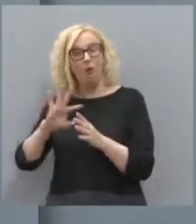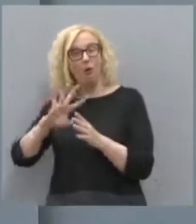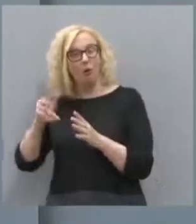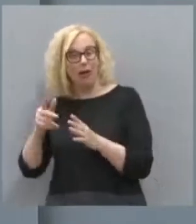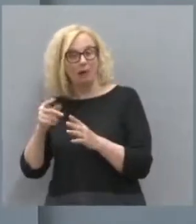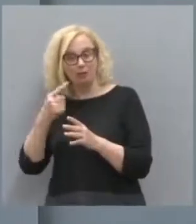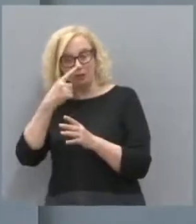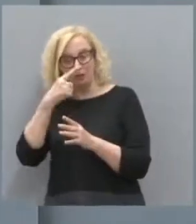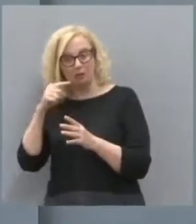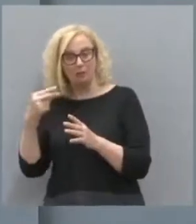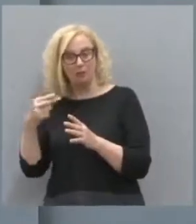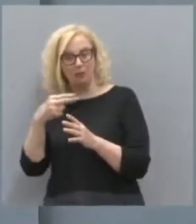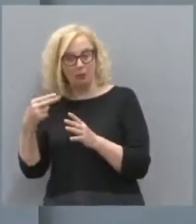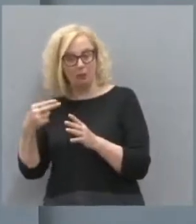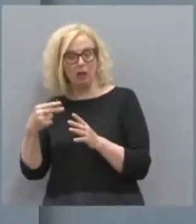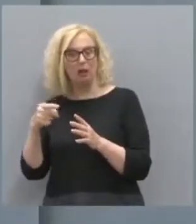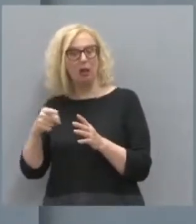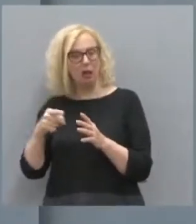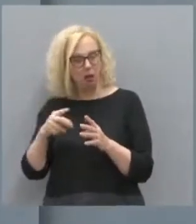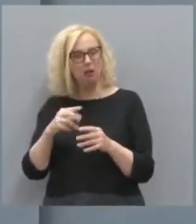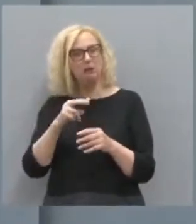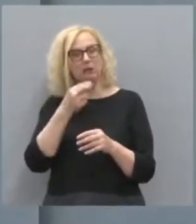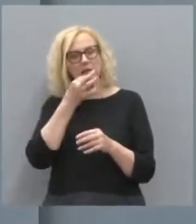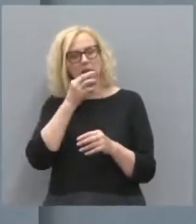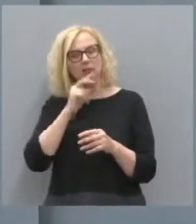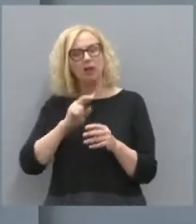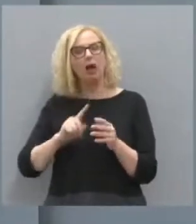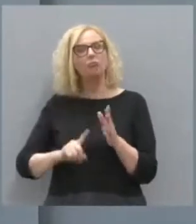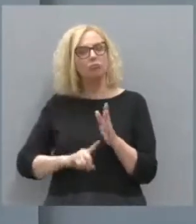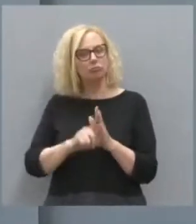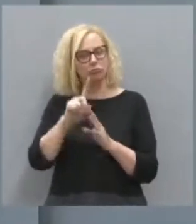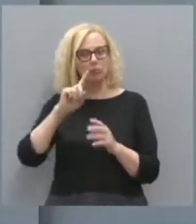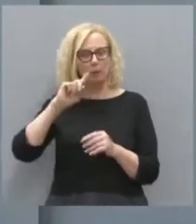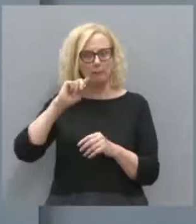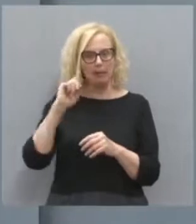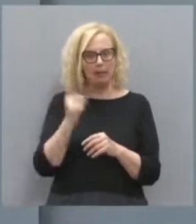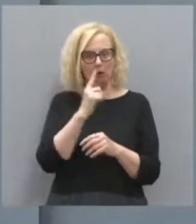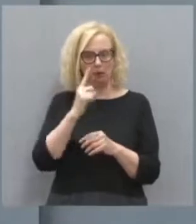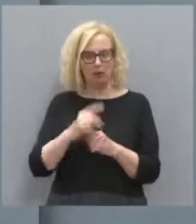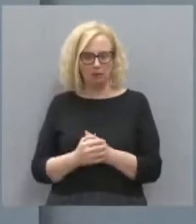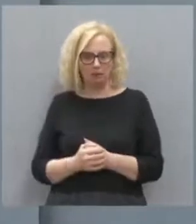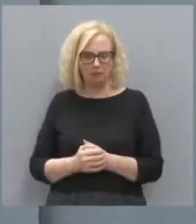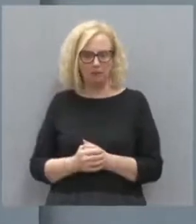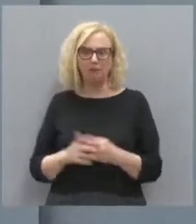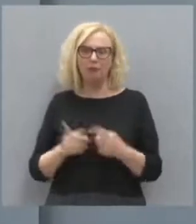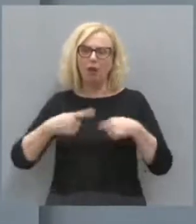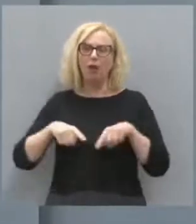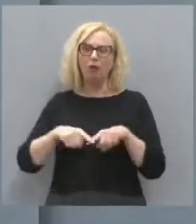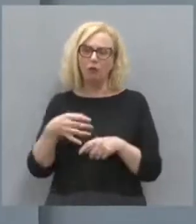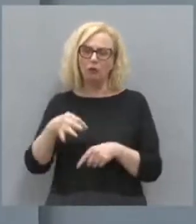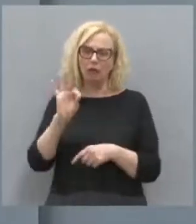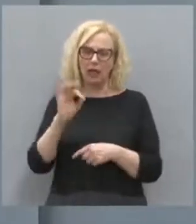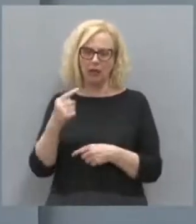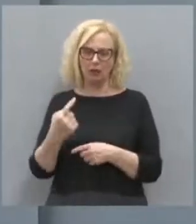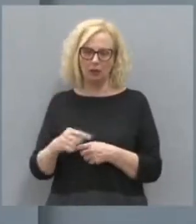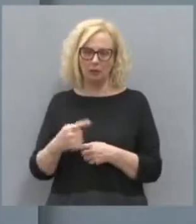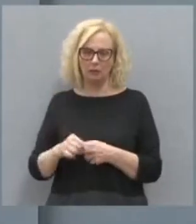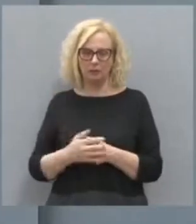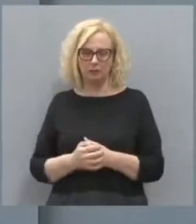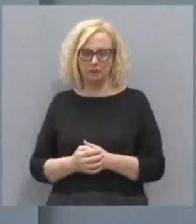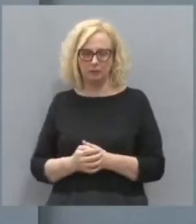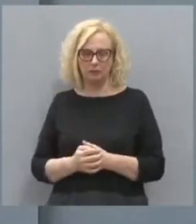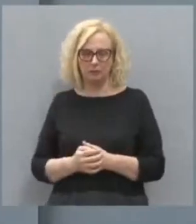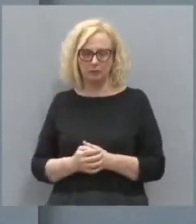da una risposta migliore e quindi questa è stata la nostra scelta per